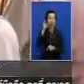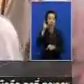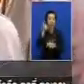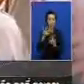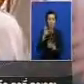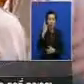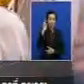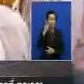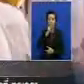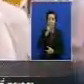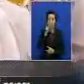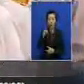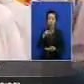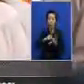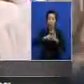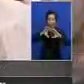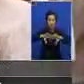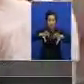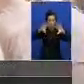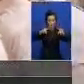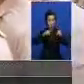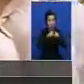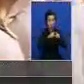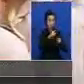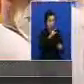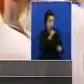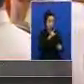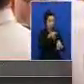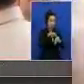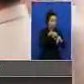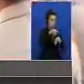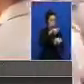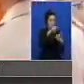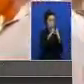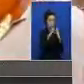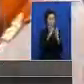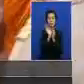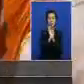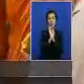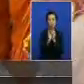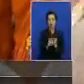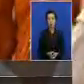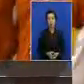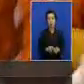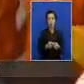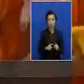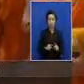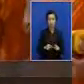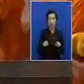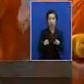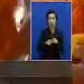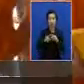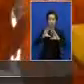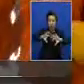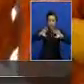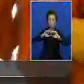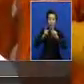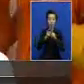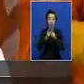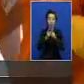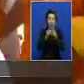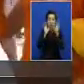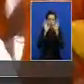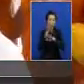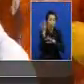ชี้แจงนะครับว่ารัฐบาลเองไม่ได้คิดจะก้าวก่ายหรือว่าจะเข้าไปแทรกแซงศาสนานะครับก็ชี้แจงว่าการพูดคุยที่ผ่านม